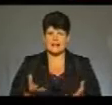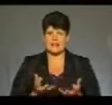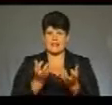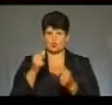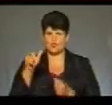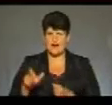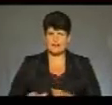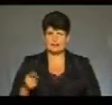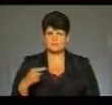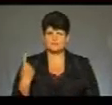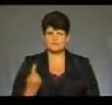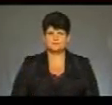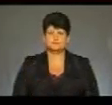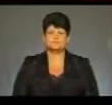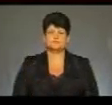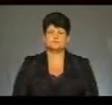Тернопілля.